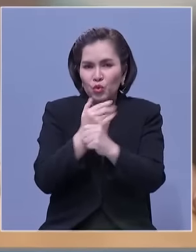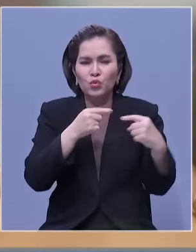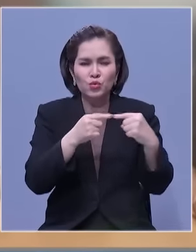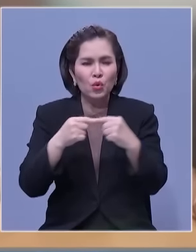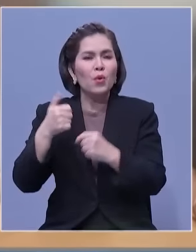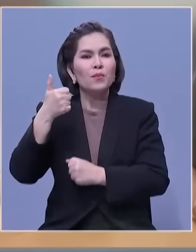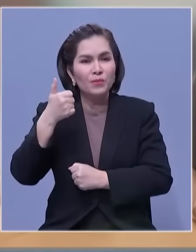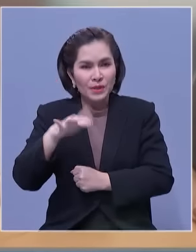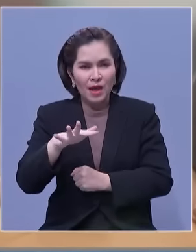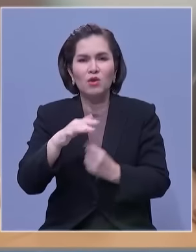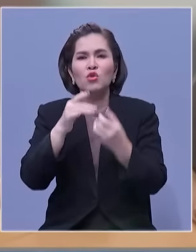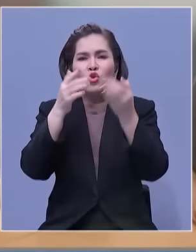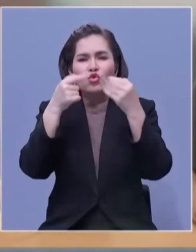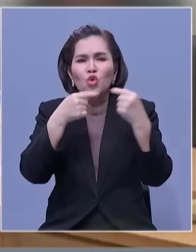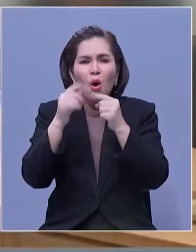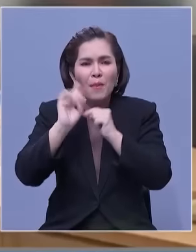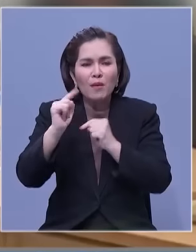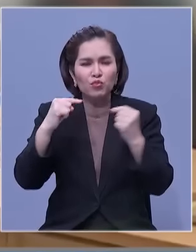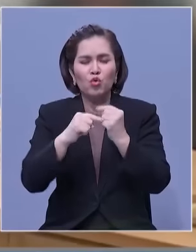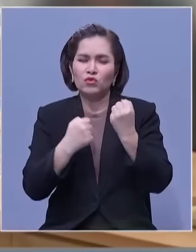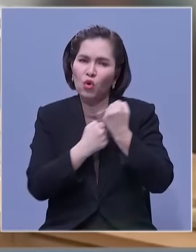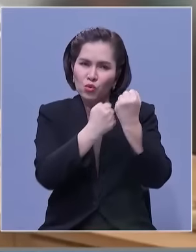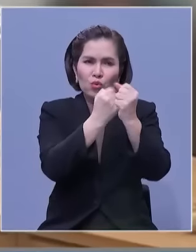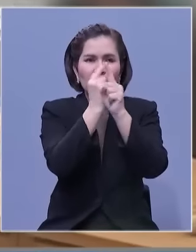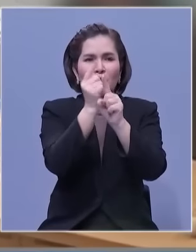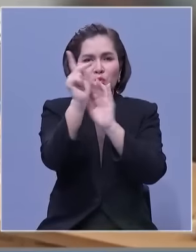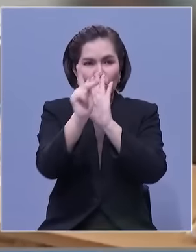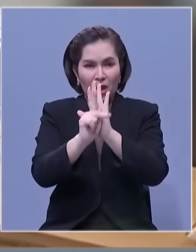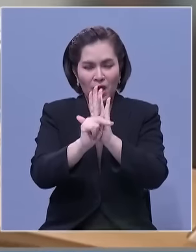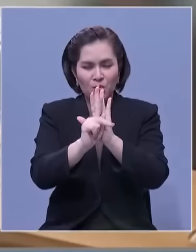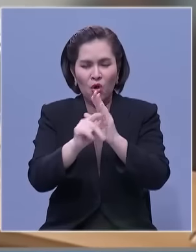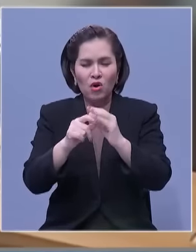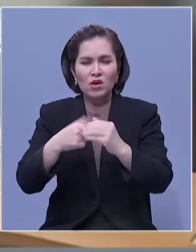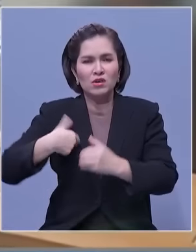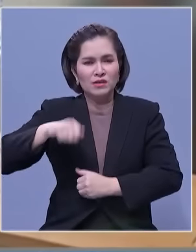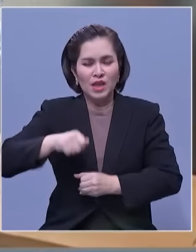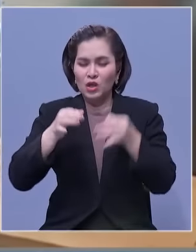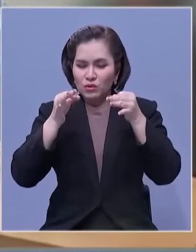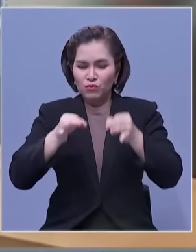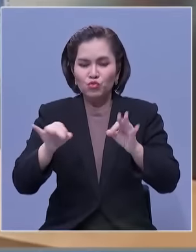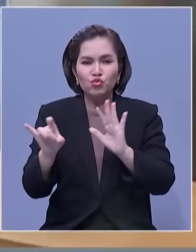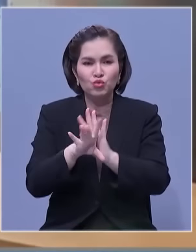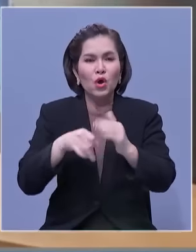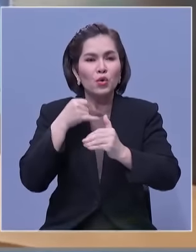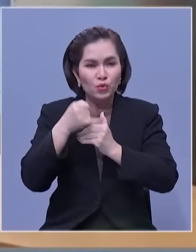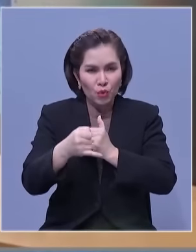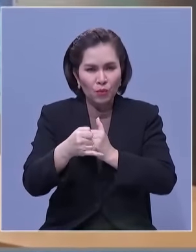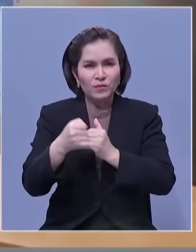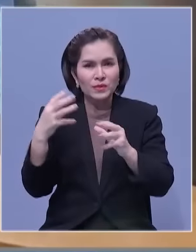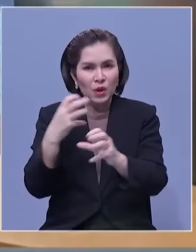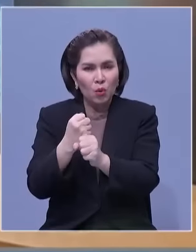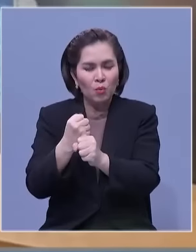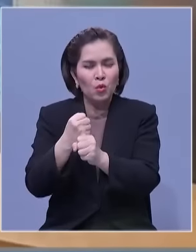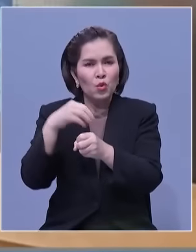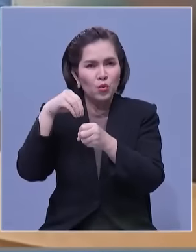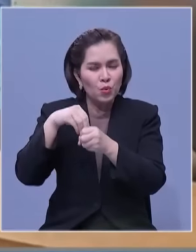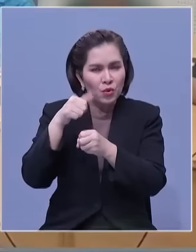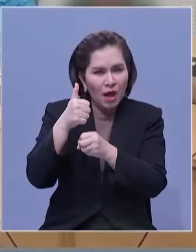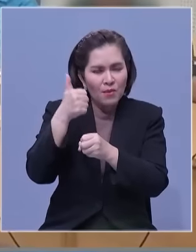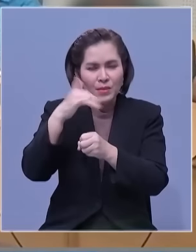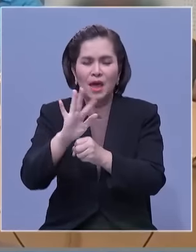สู้คดีแล้วพอคดีสิ้นสุดลงหลังจากนั้นไปเนี่ยค่อยว่ากันดีทีว่าจะเป็นการติดแบล็คลิสต์หรือไม่นะครับท่านผู้ชมครับเช้าวันนี้ท